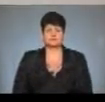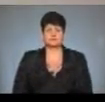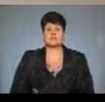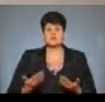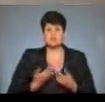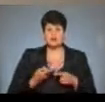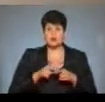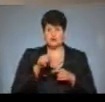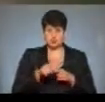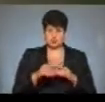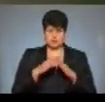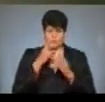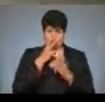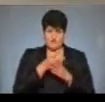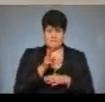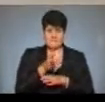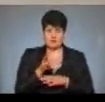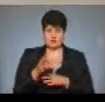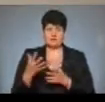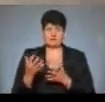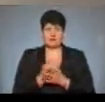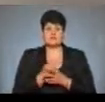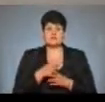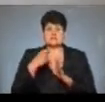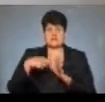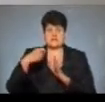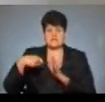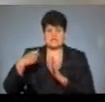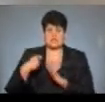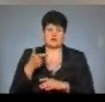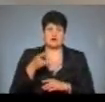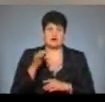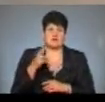Жителька цього будинку показує відео, яке вдалося відзняти під час граду. В